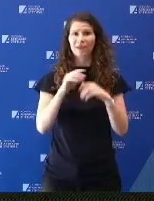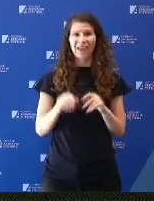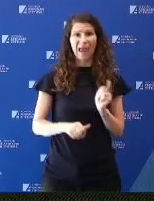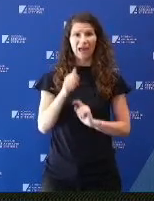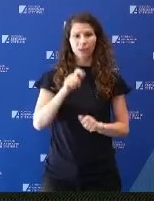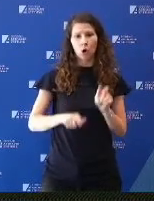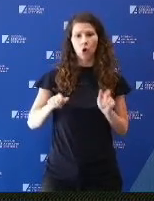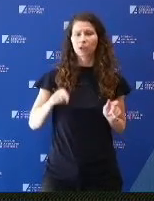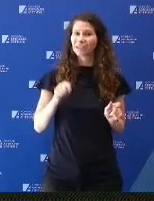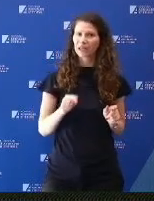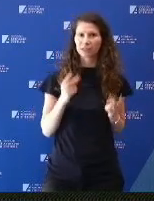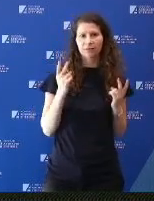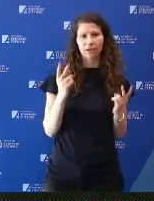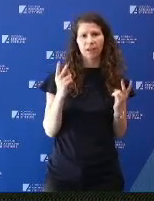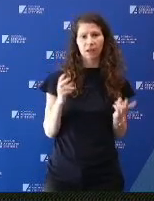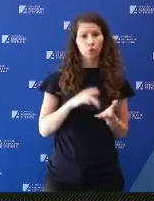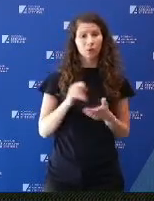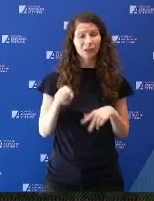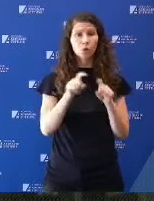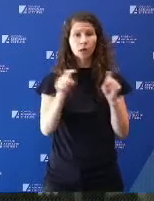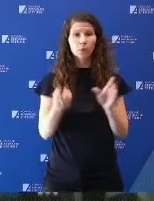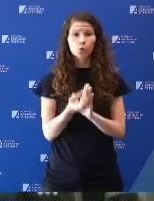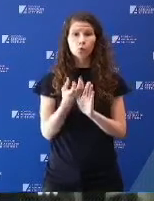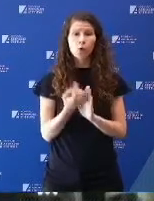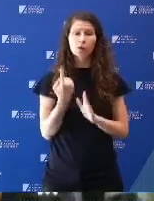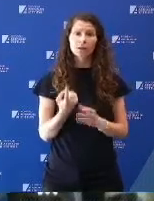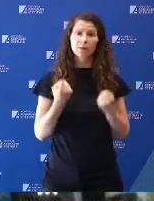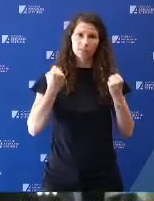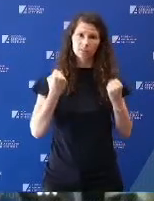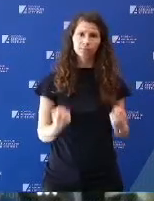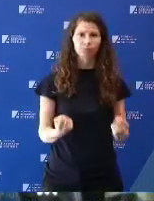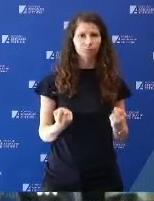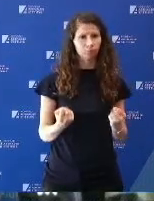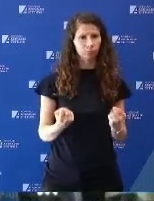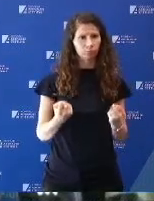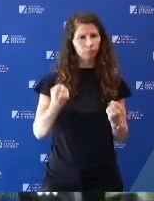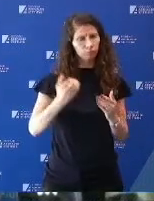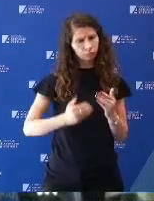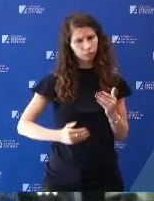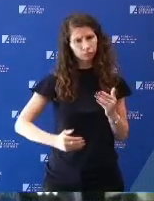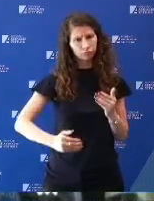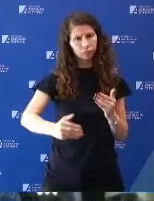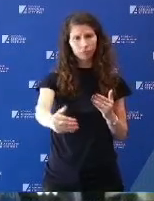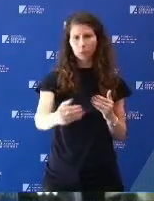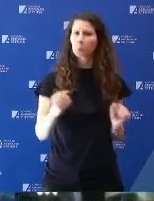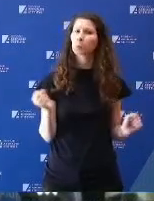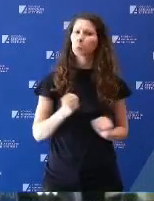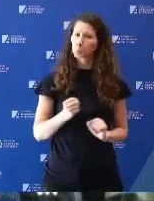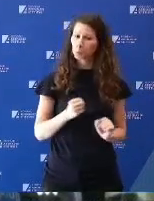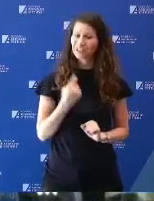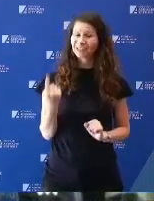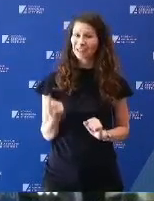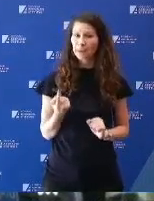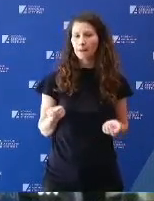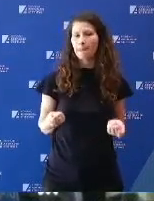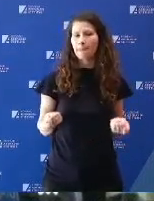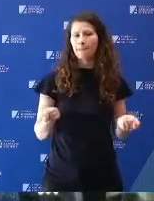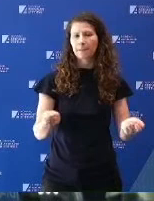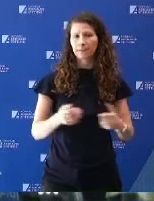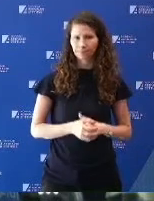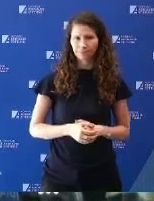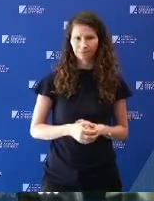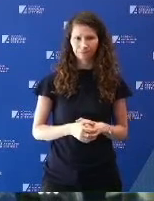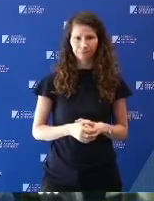die Unternehmenskultur wirklich für die Jahre, die da kommen und für alles, was da kommt, gestalten.